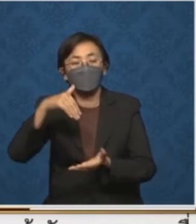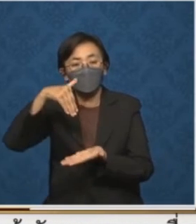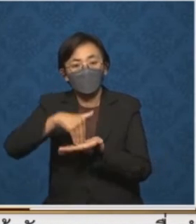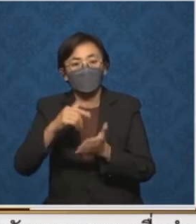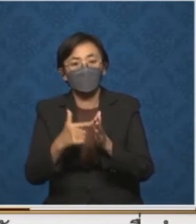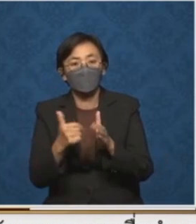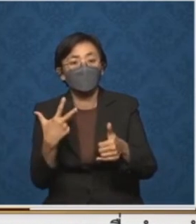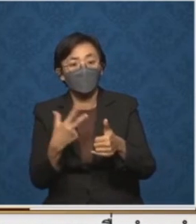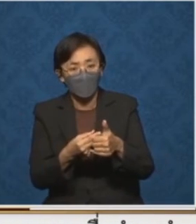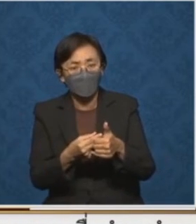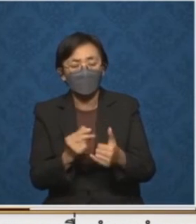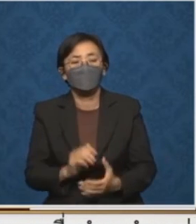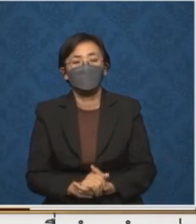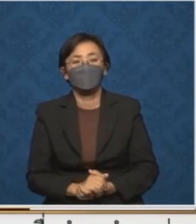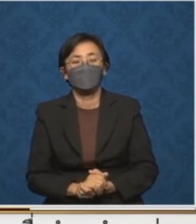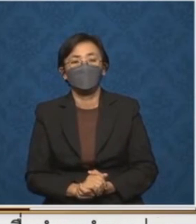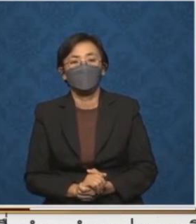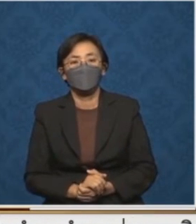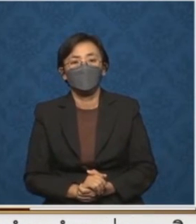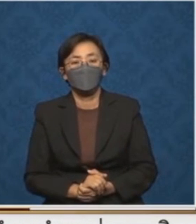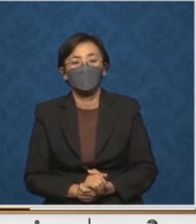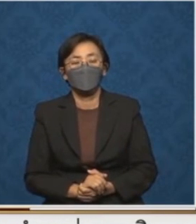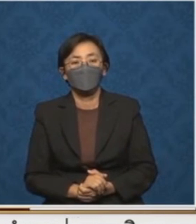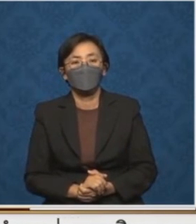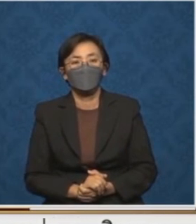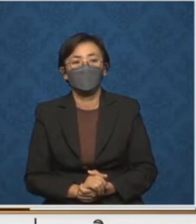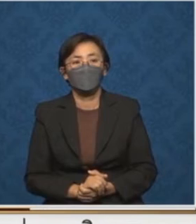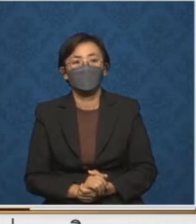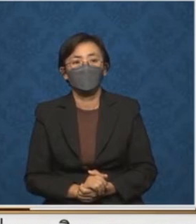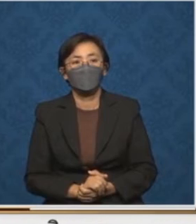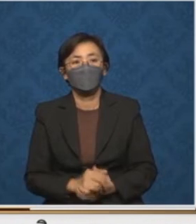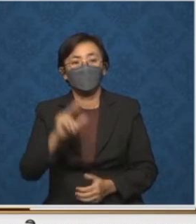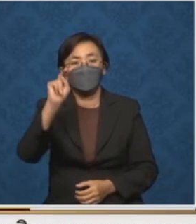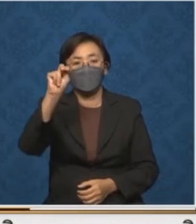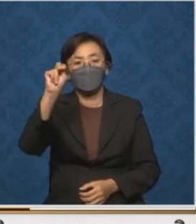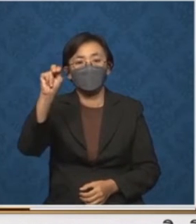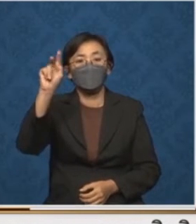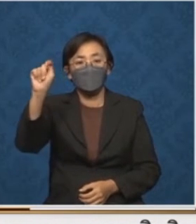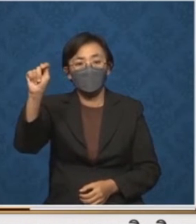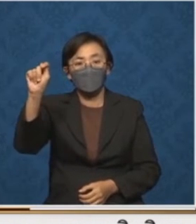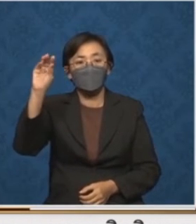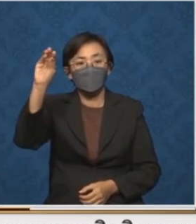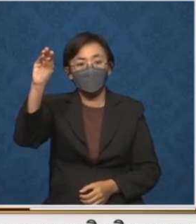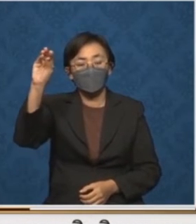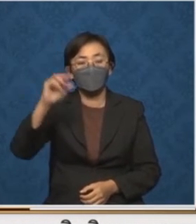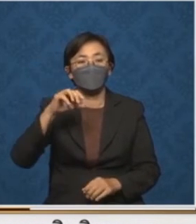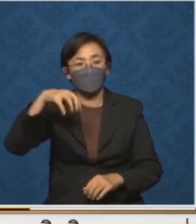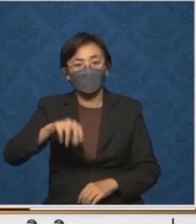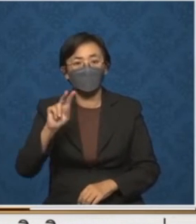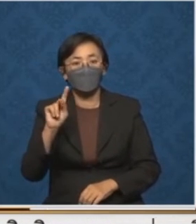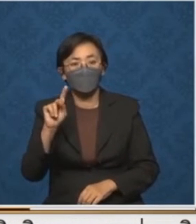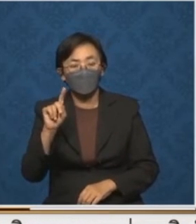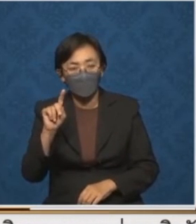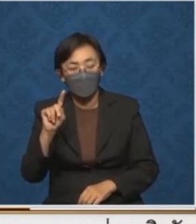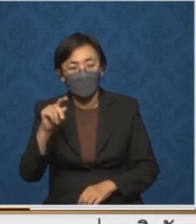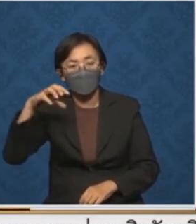ซีนแ่งชาิได้รับมอบหมายจากใครออกมากราบขออภัยประชาชนจัดถาวัคซีนไม่ทัน